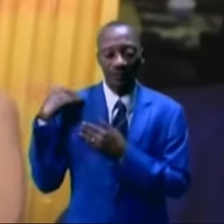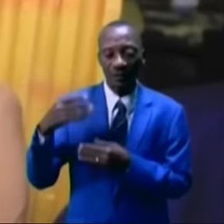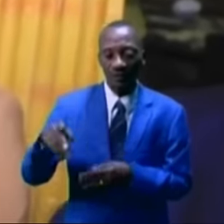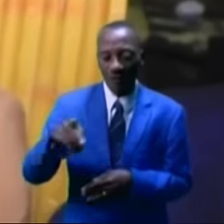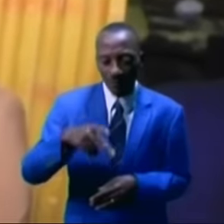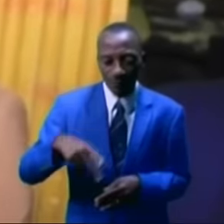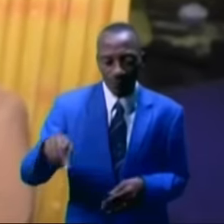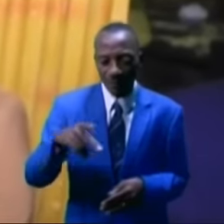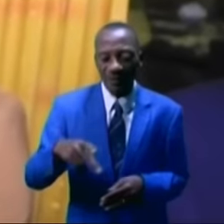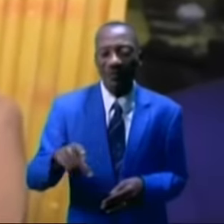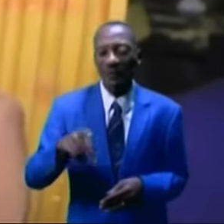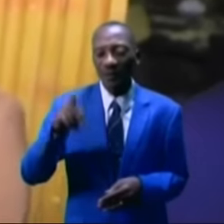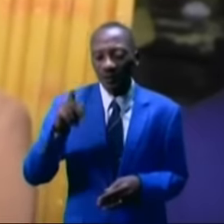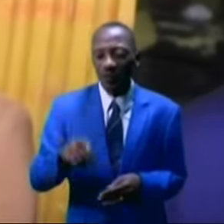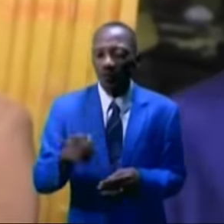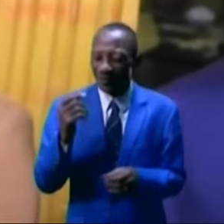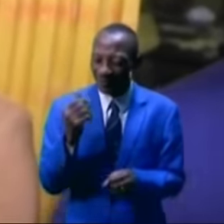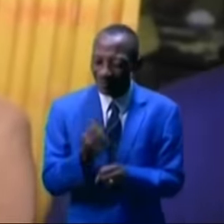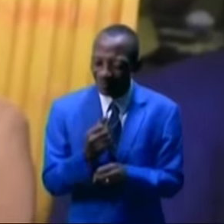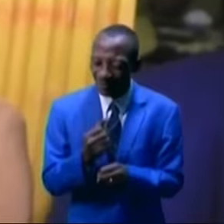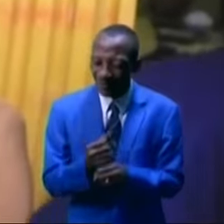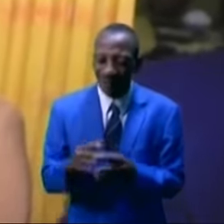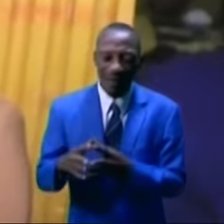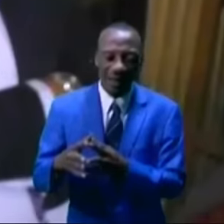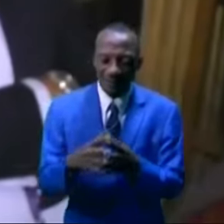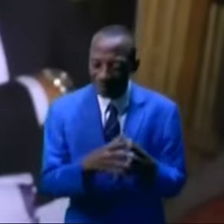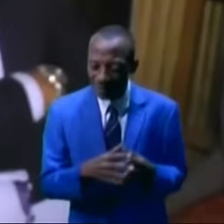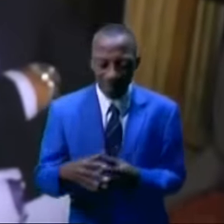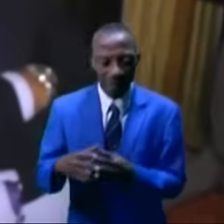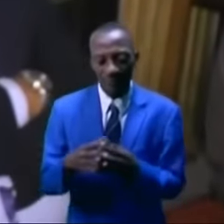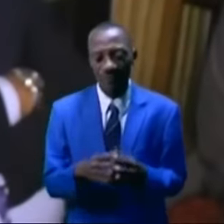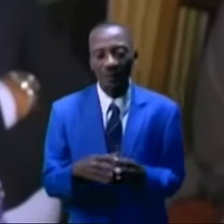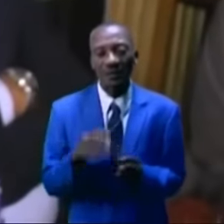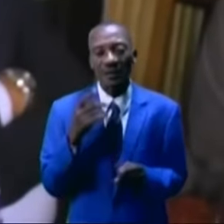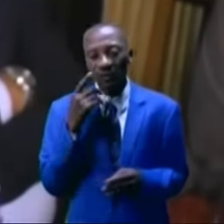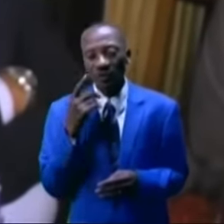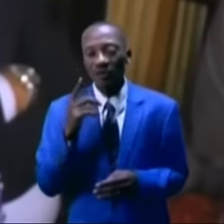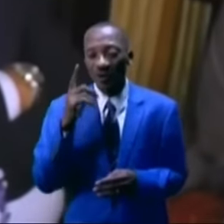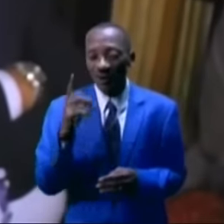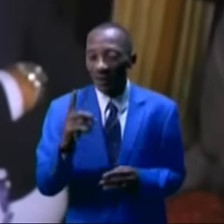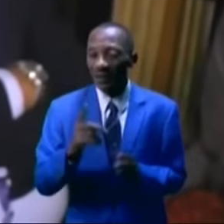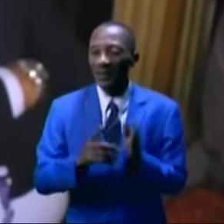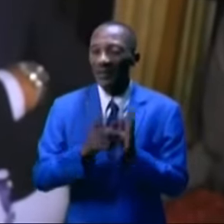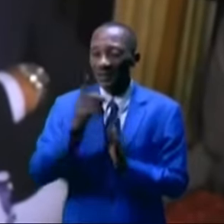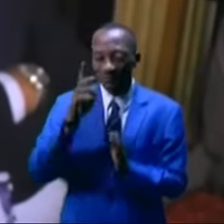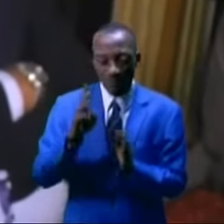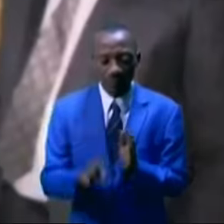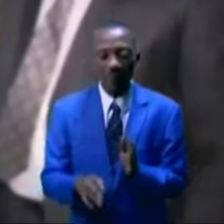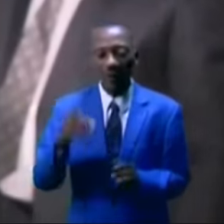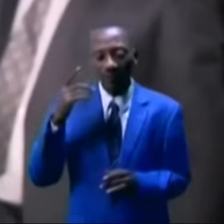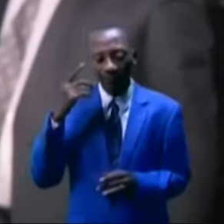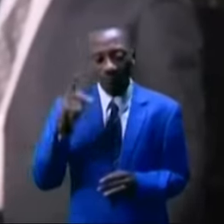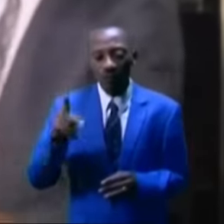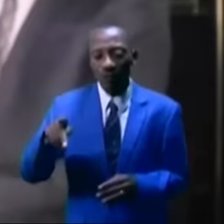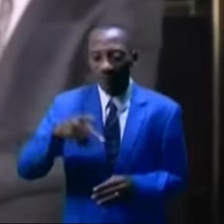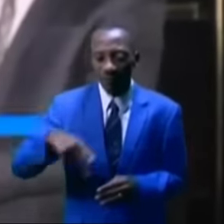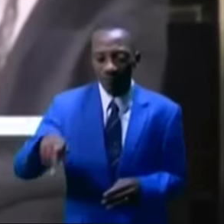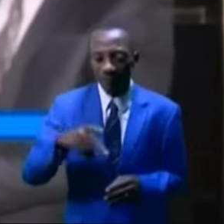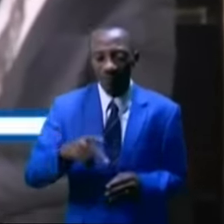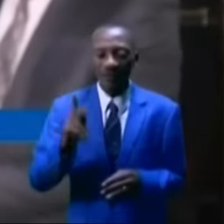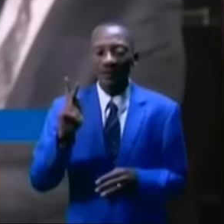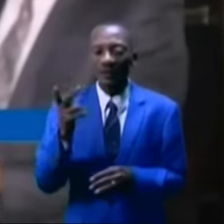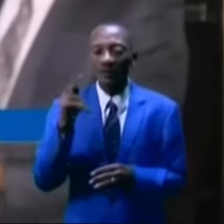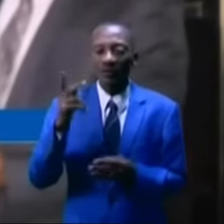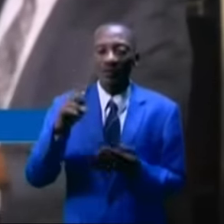Kazumba ont témoigné leur soutien indéfectible à ces natifs de leur territoire en lui remettant une Bible pour qu'il